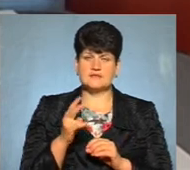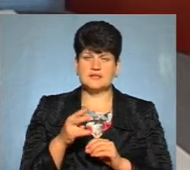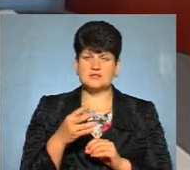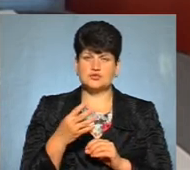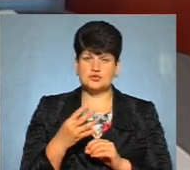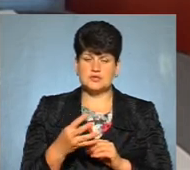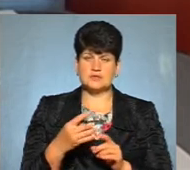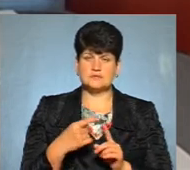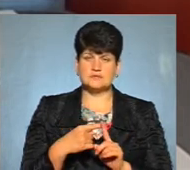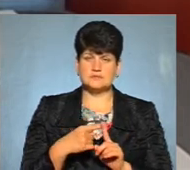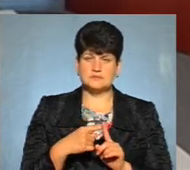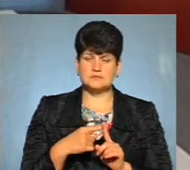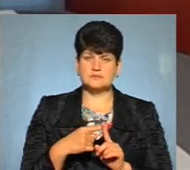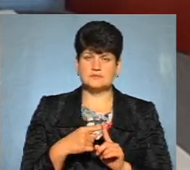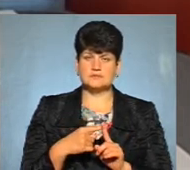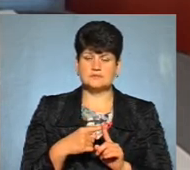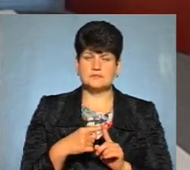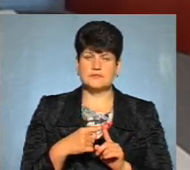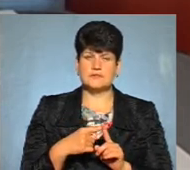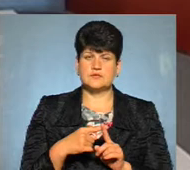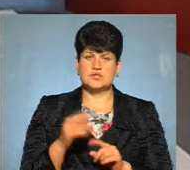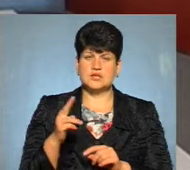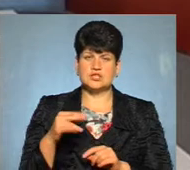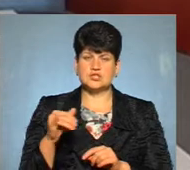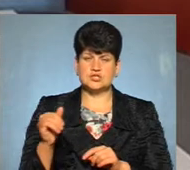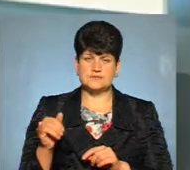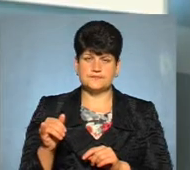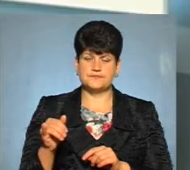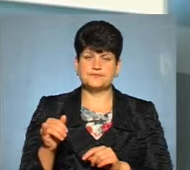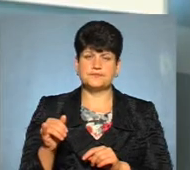24 позитивних результати на імуноглобуліни G.